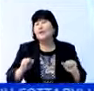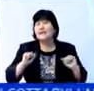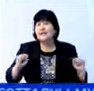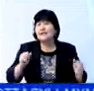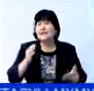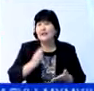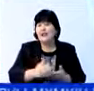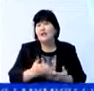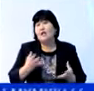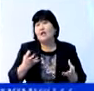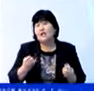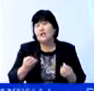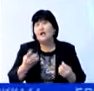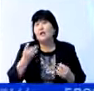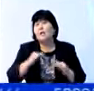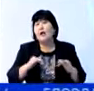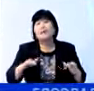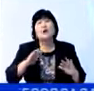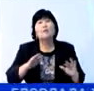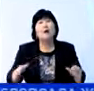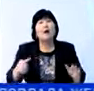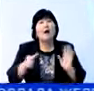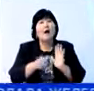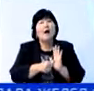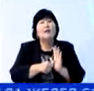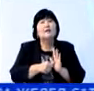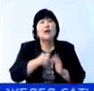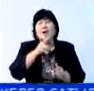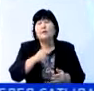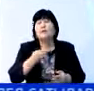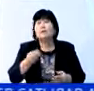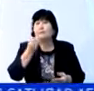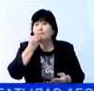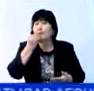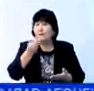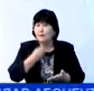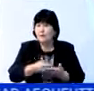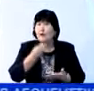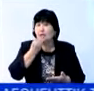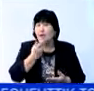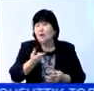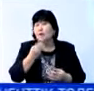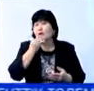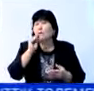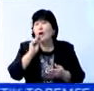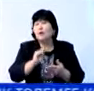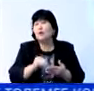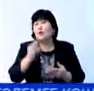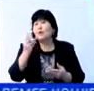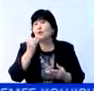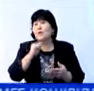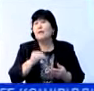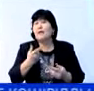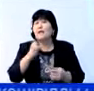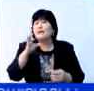шынықтырылады. Және де балабақшада балалар 6 мезгіл құнарлы тамақпен тамақтанады. Және де тамақтарының құрамына, 3-ші тағамның құрамына